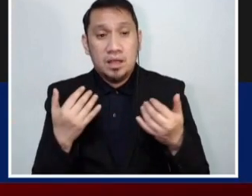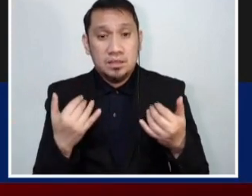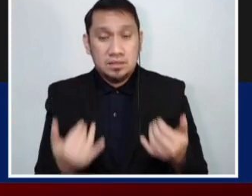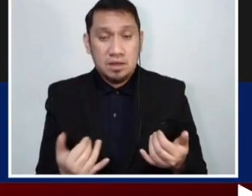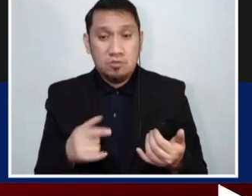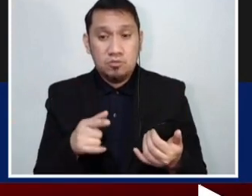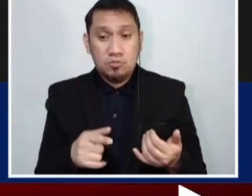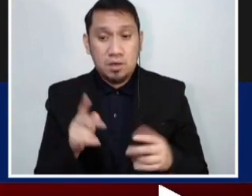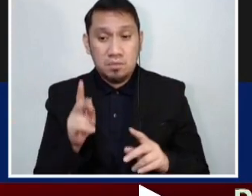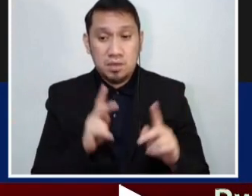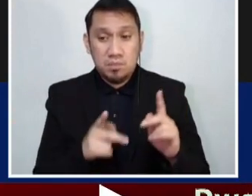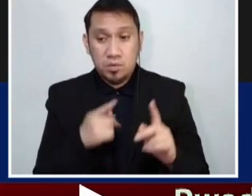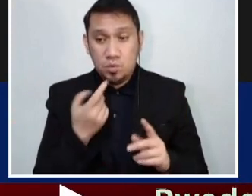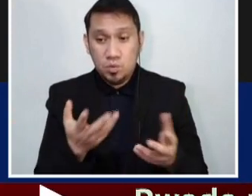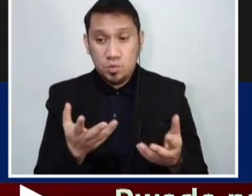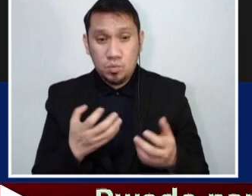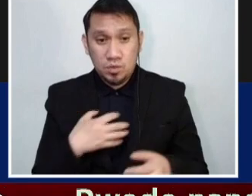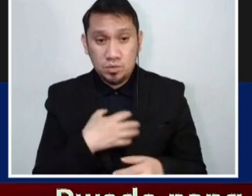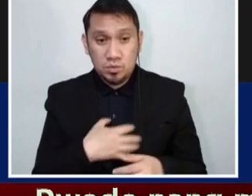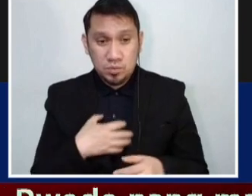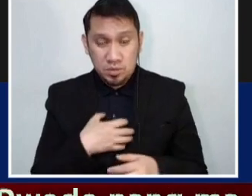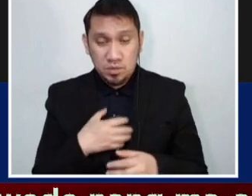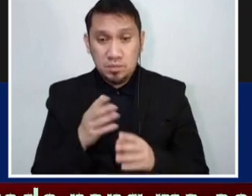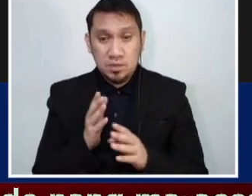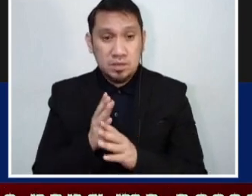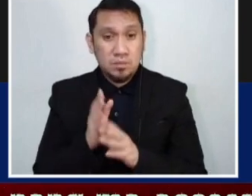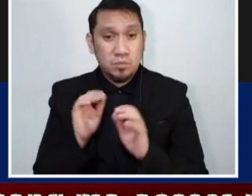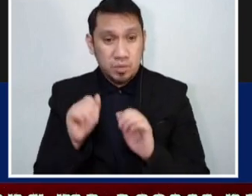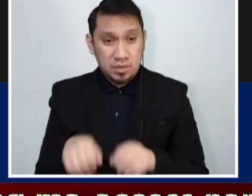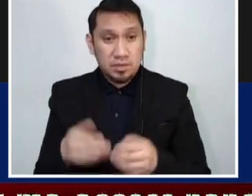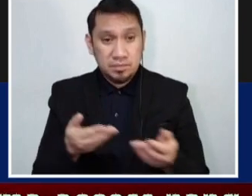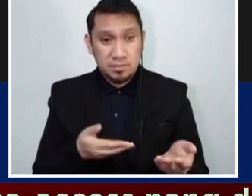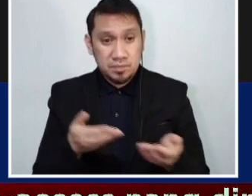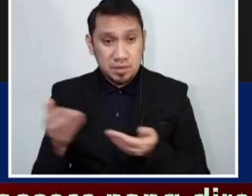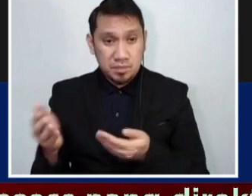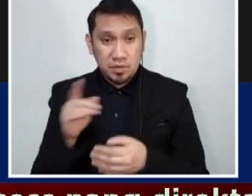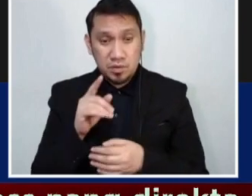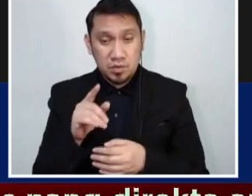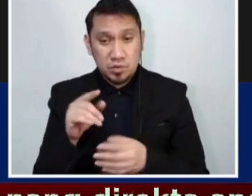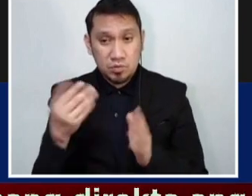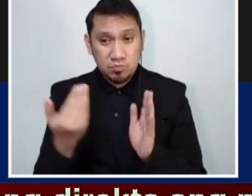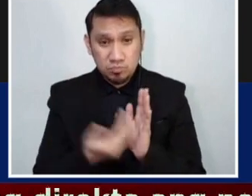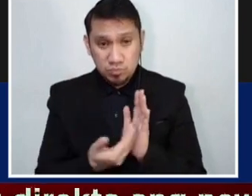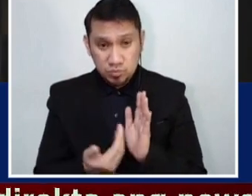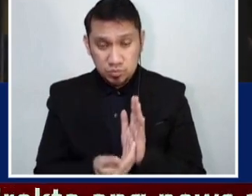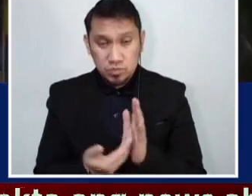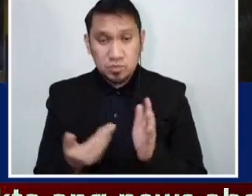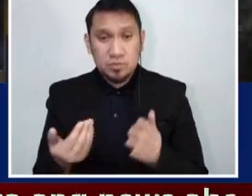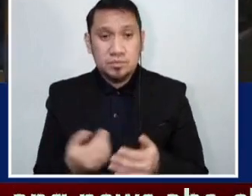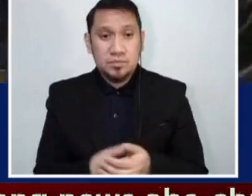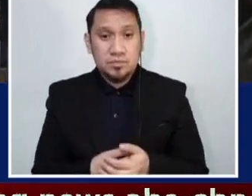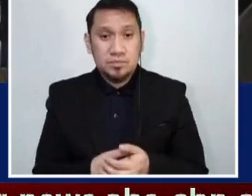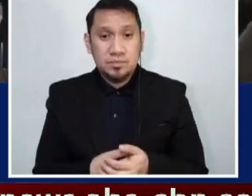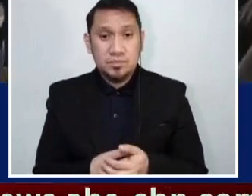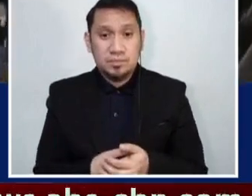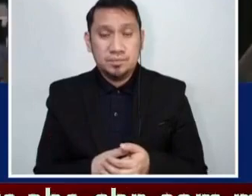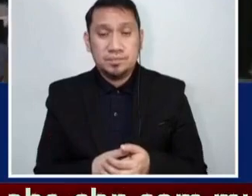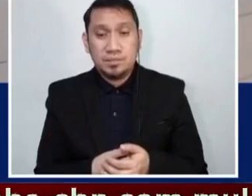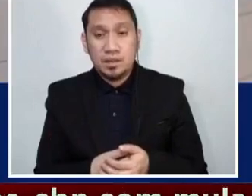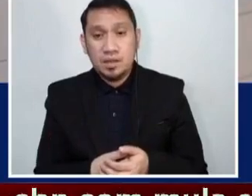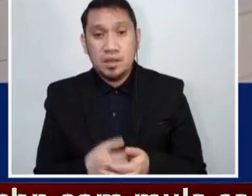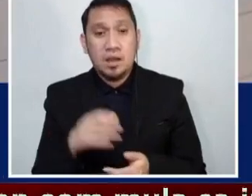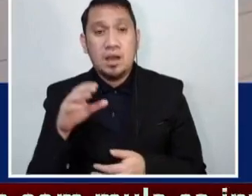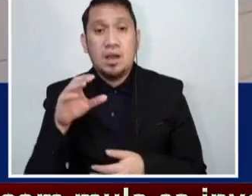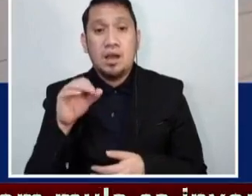magreklamo, maaring idiretso ang inyong sinumpa ang salaysay at kalakip na ebidensya sa piskalya. Nagbabala rin ng